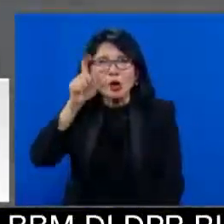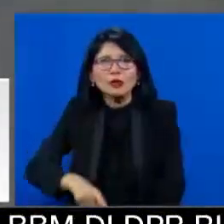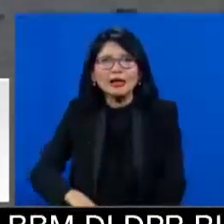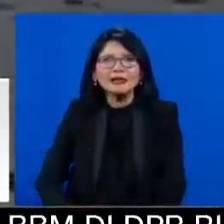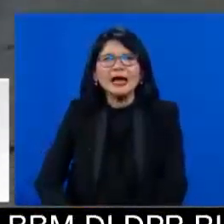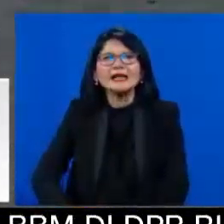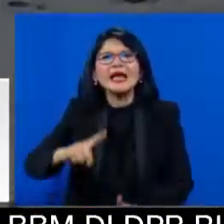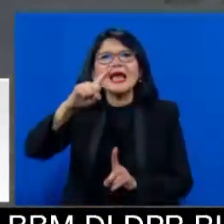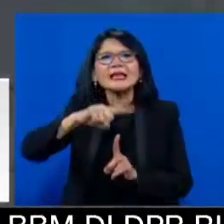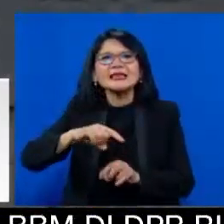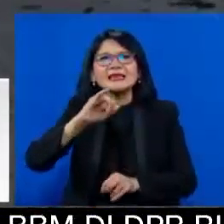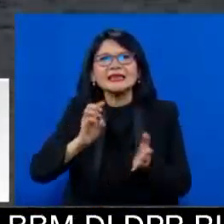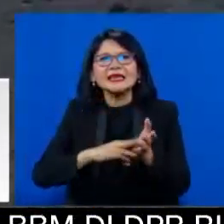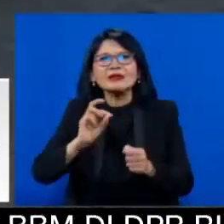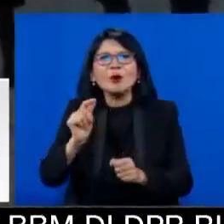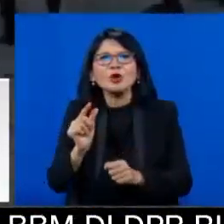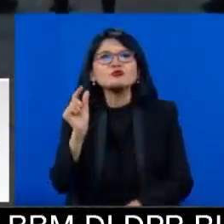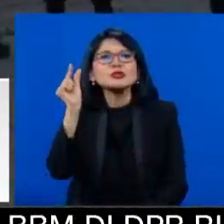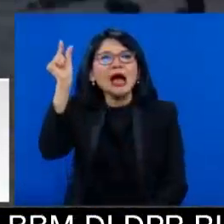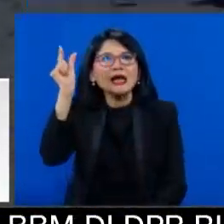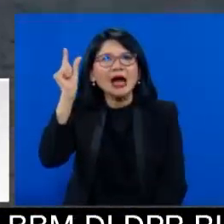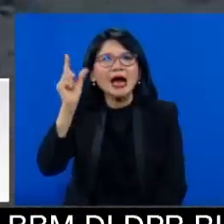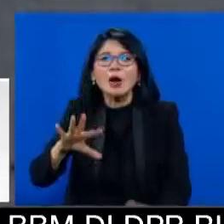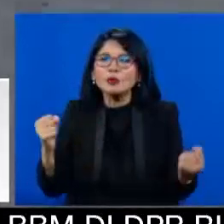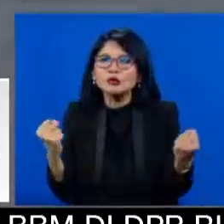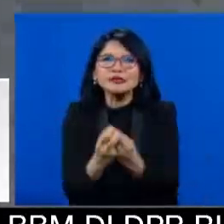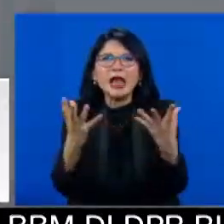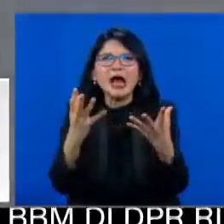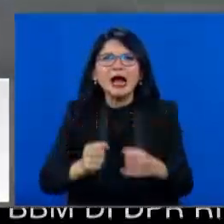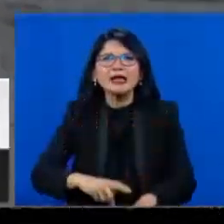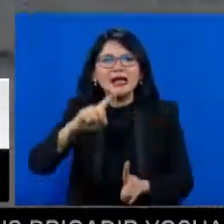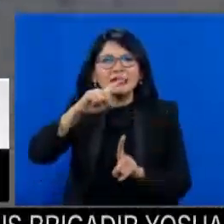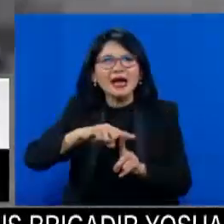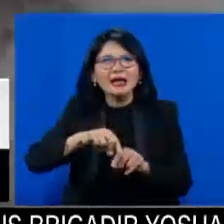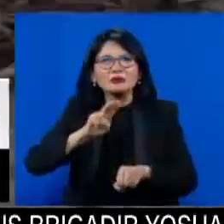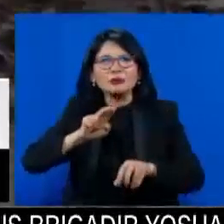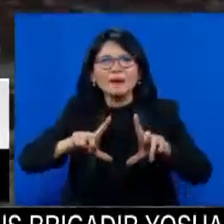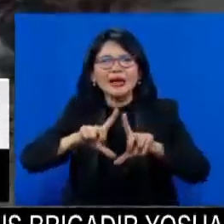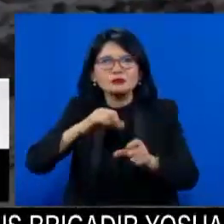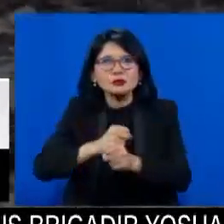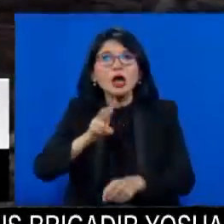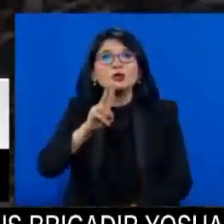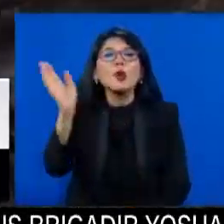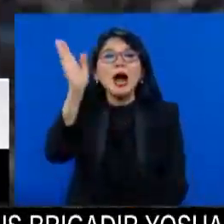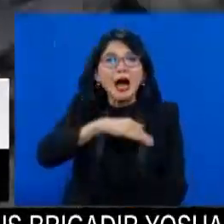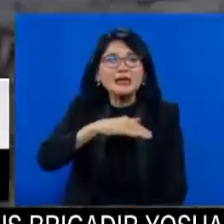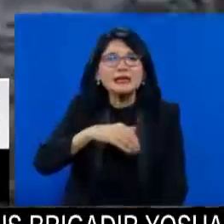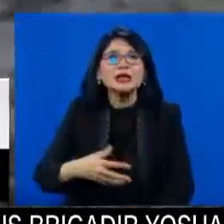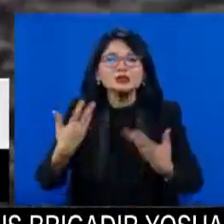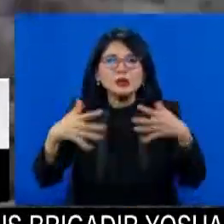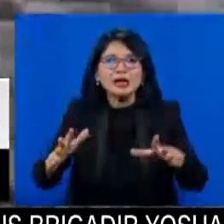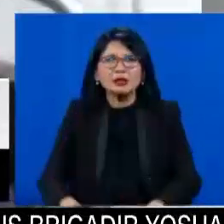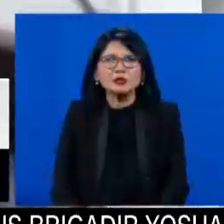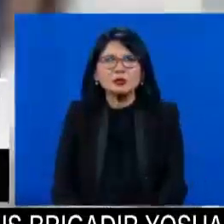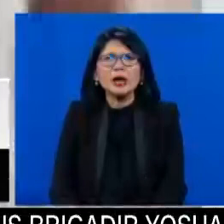Utara yang dinyatakan hilang dalam sebuah kecelakaan pada 28 Agustus lalu. Dua hari setelah kecelakaan, tim SAR yang bertugas mengaku